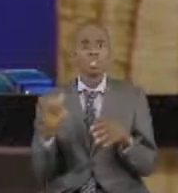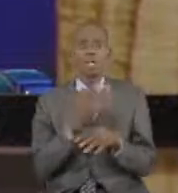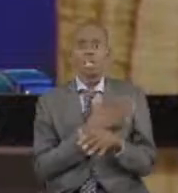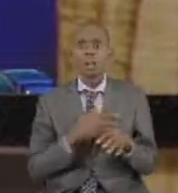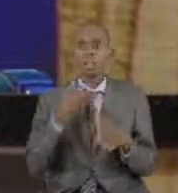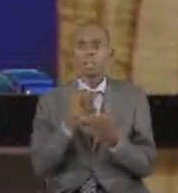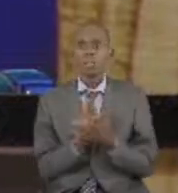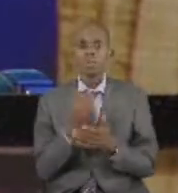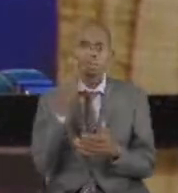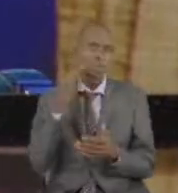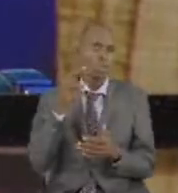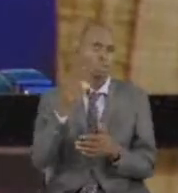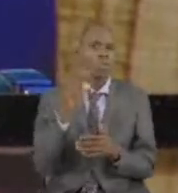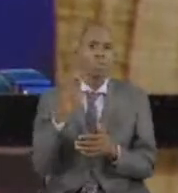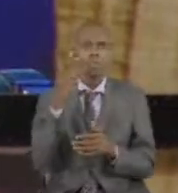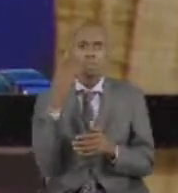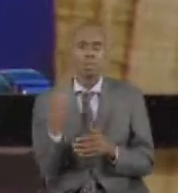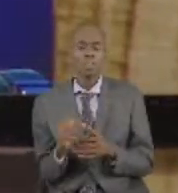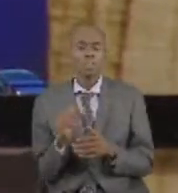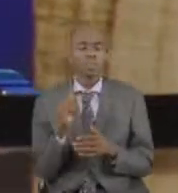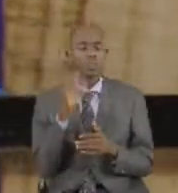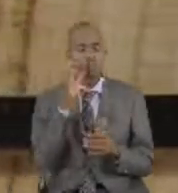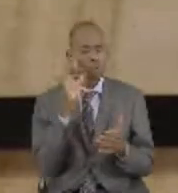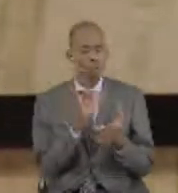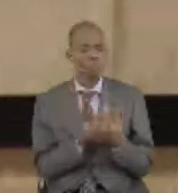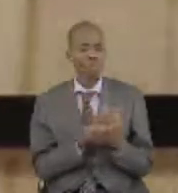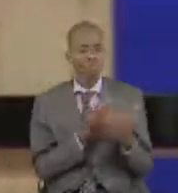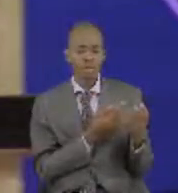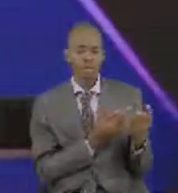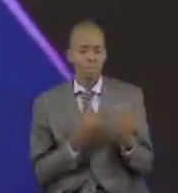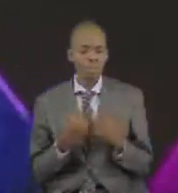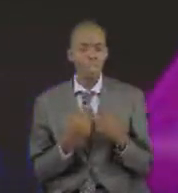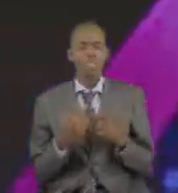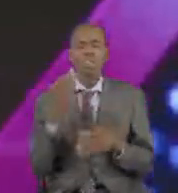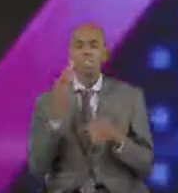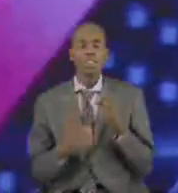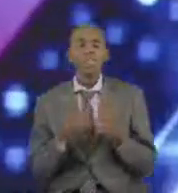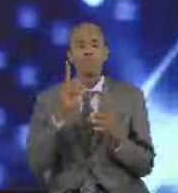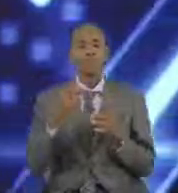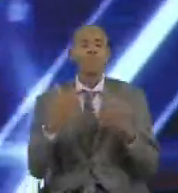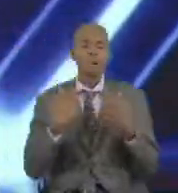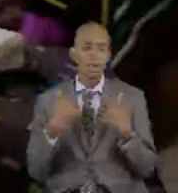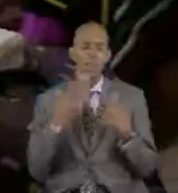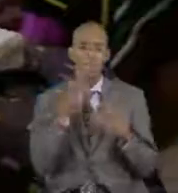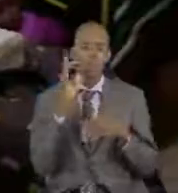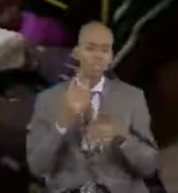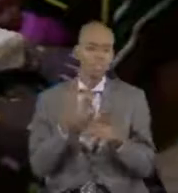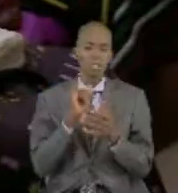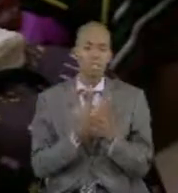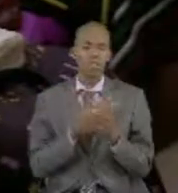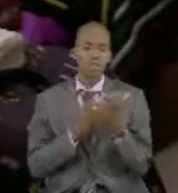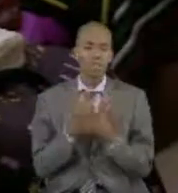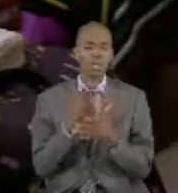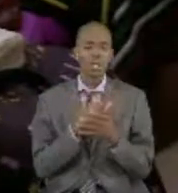minuit, voici un cri, l'époux est arrivé. Si vous avez entendu cette vérité, et